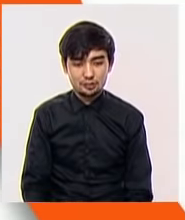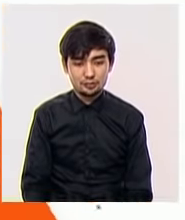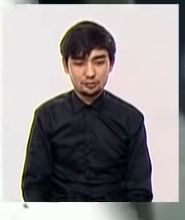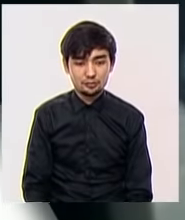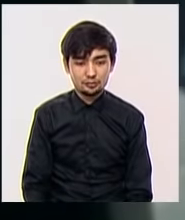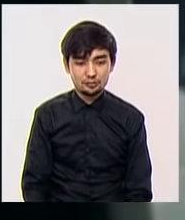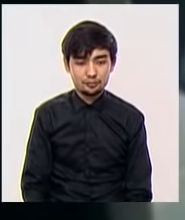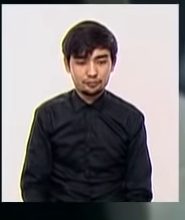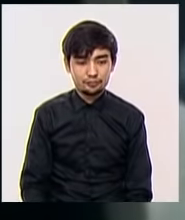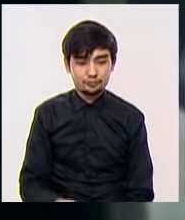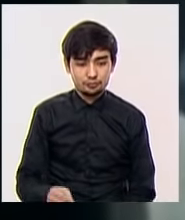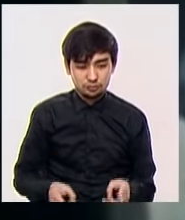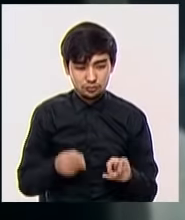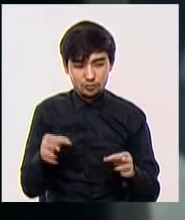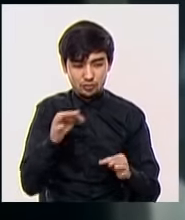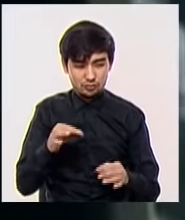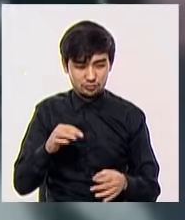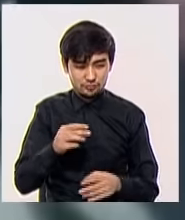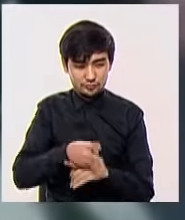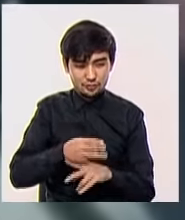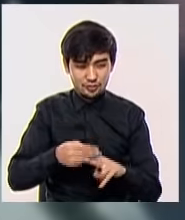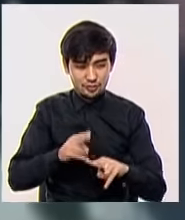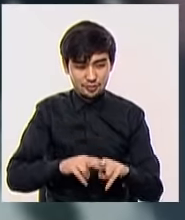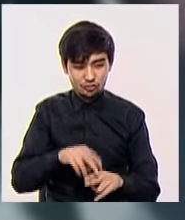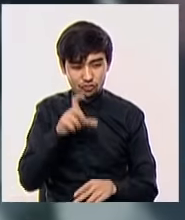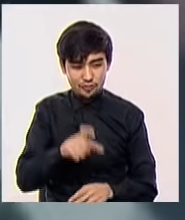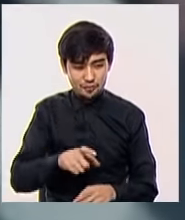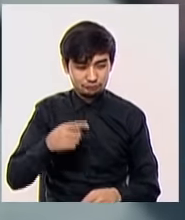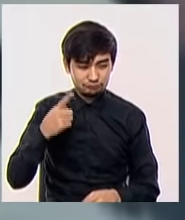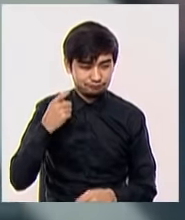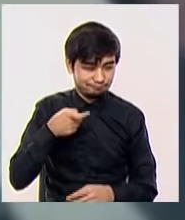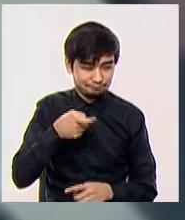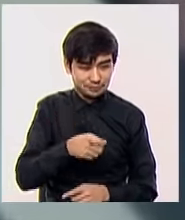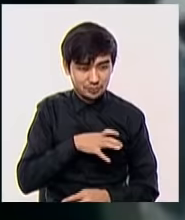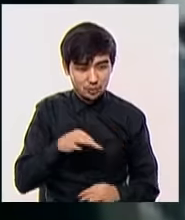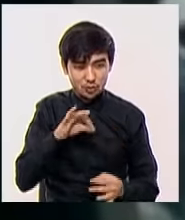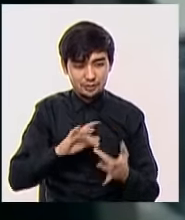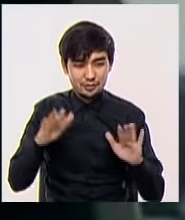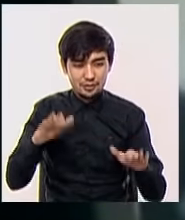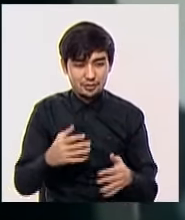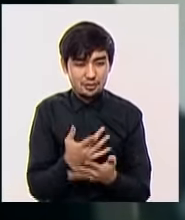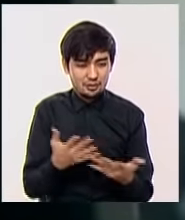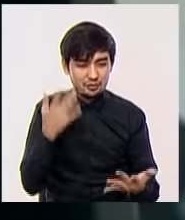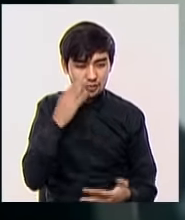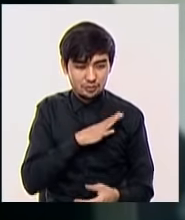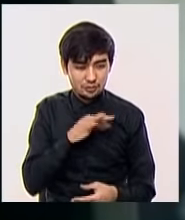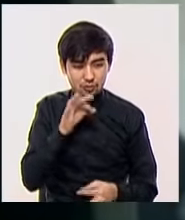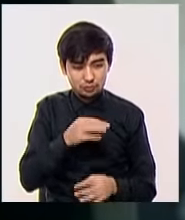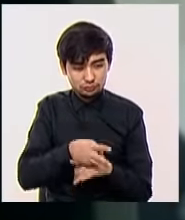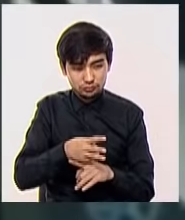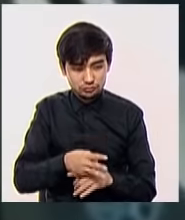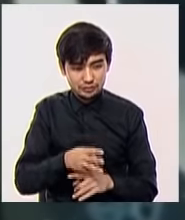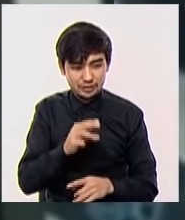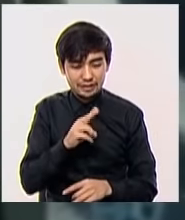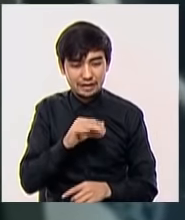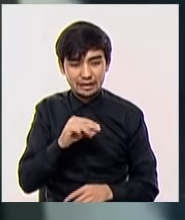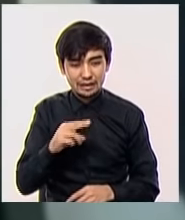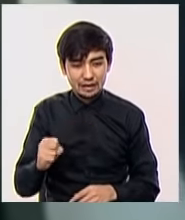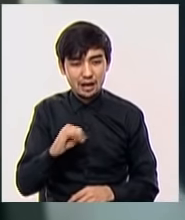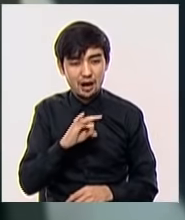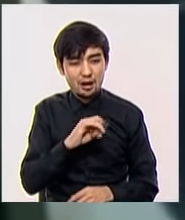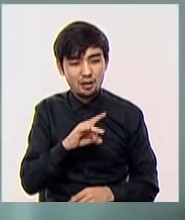боевик по нашему видео с приставленным к человеку пистолетом обсуждают в сети на кадрах предположительно де херман на кого